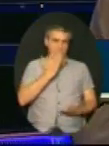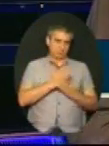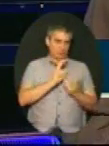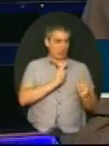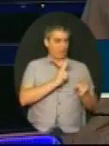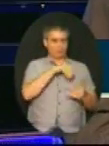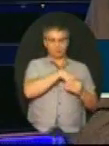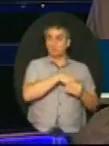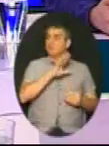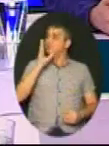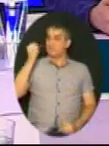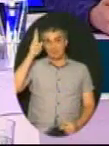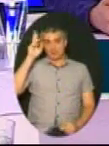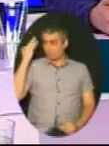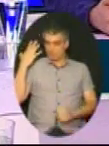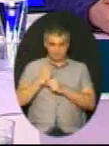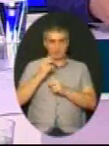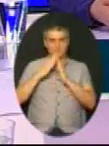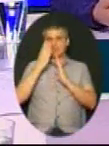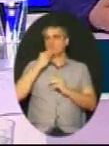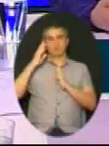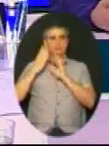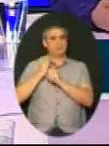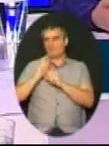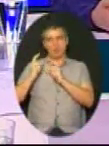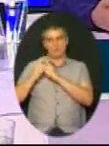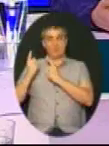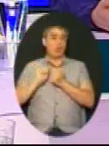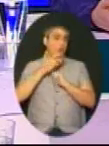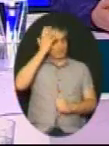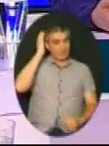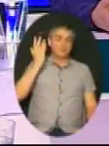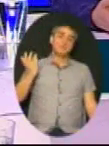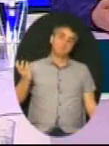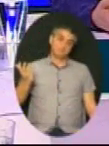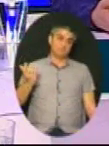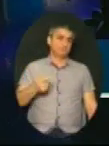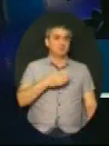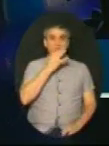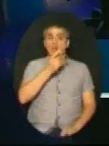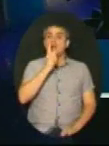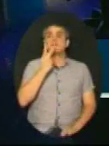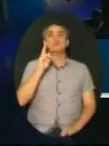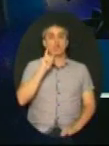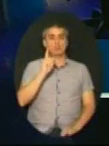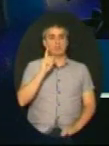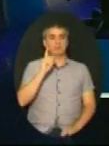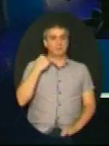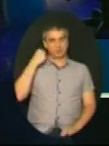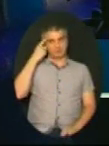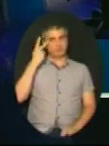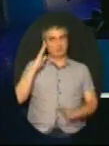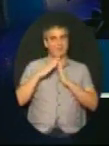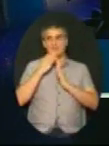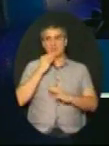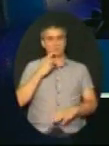אל השני. אגב, אם הליכוד לא יצליח, אז הבית היהודי יצליח ולא מפלגה אחרת. או ליאיר לפיד. או יאיר לפיד. השאלה, אבל יותר, אני חושב שיותר